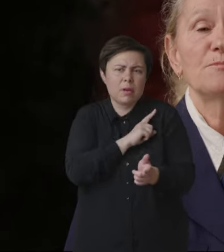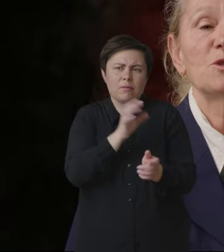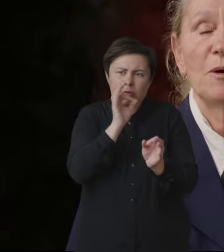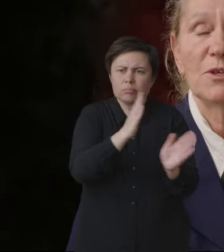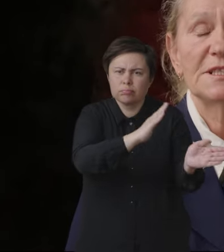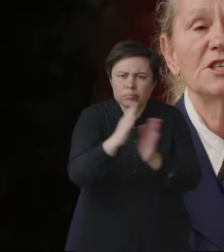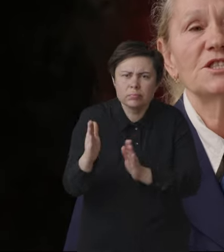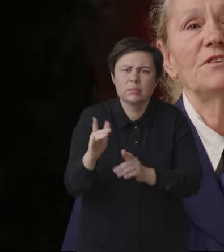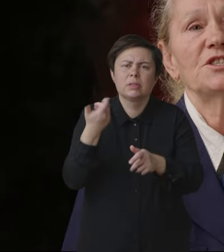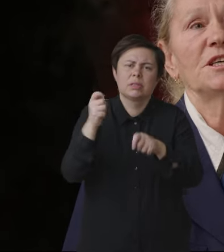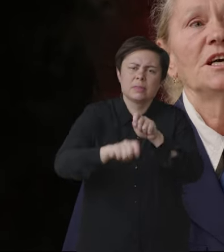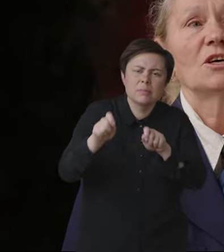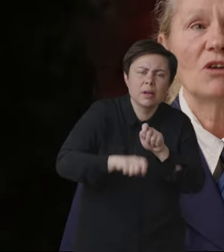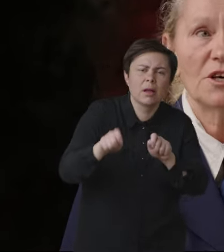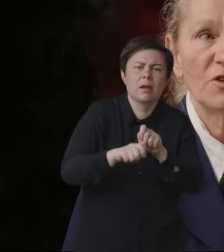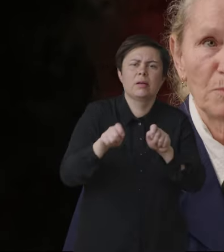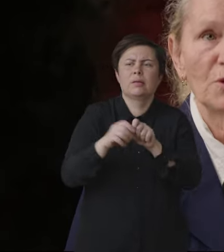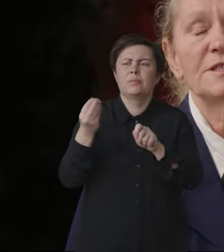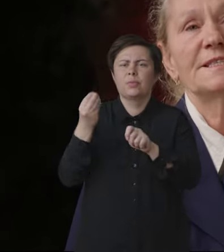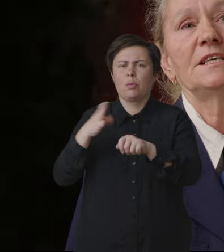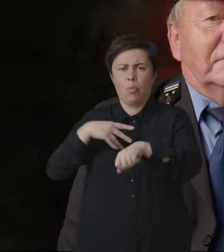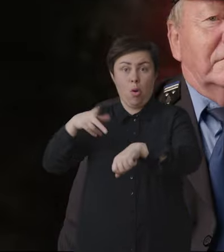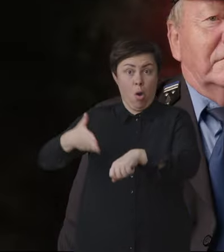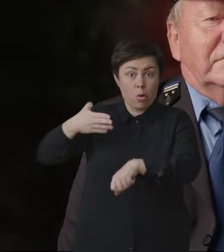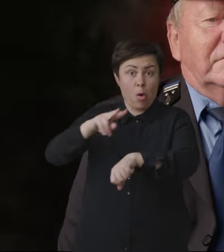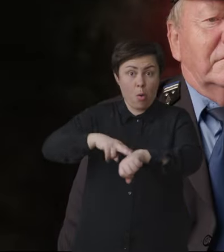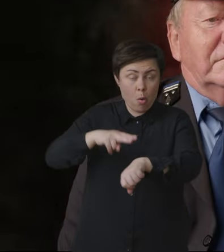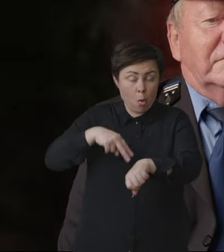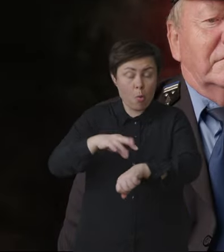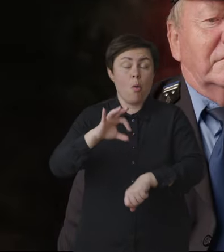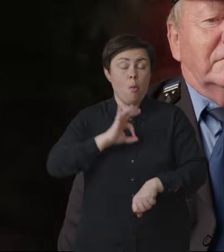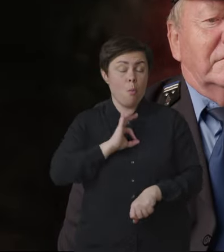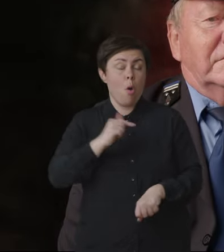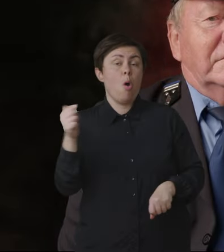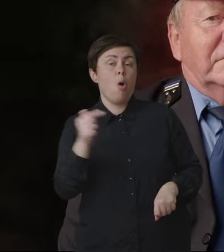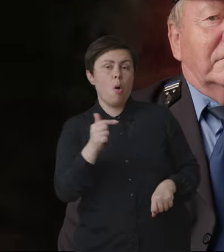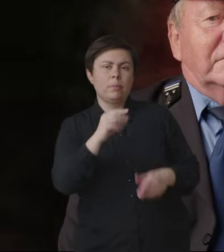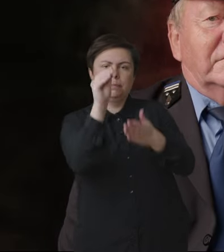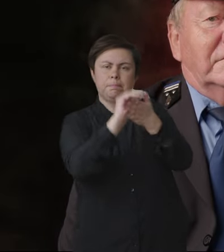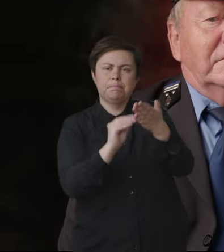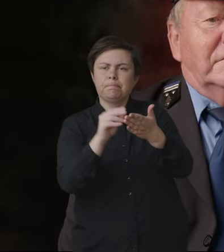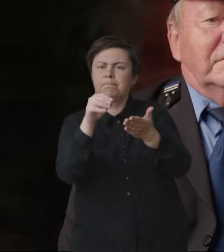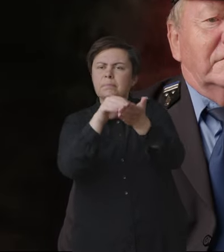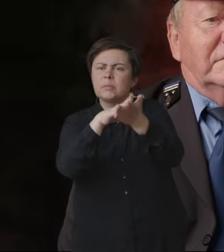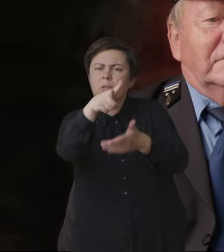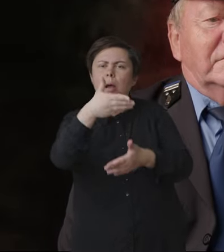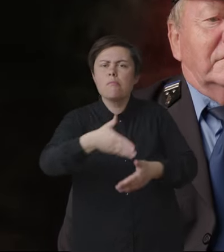sprawdzali przy pomocy jeszcze właśnie kolejowej policji. Do moich obowiązków należało spisać pociąg,